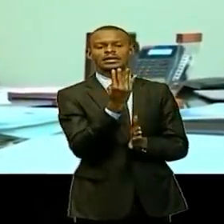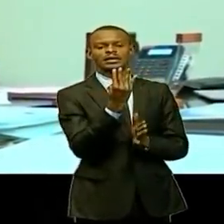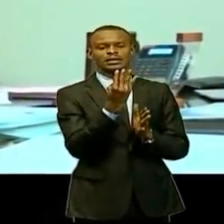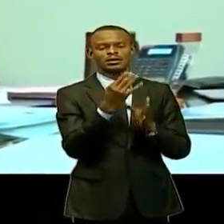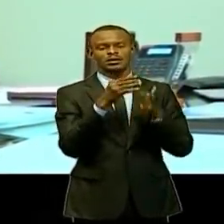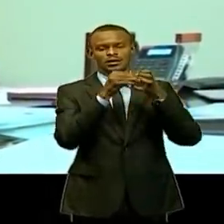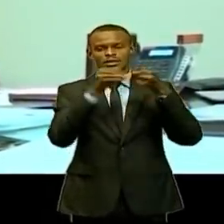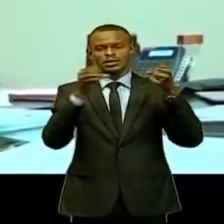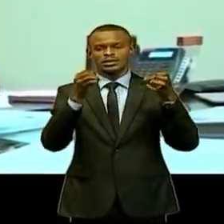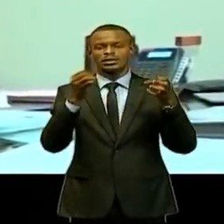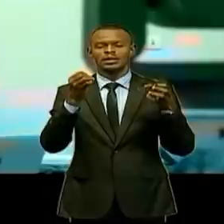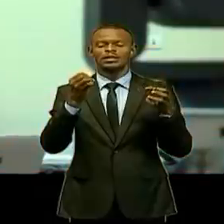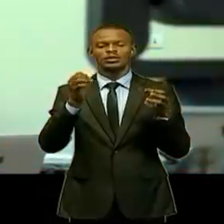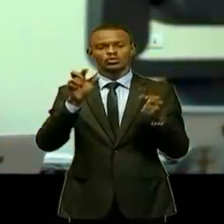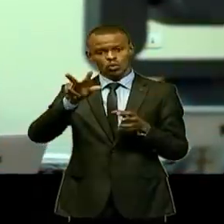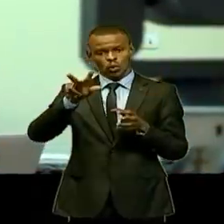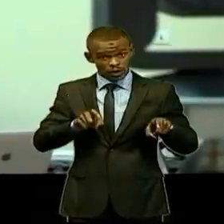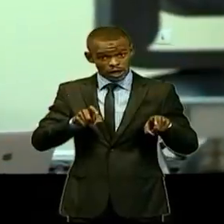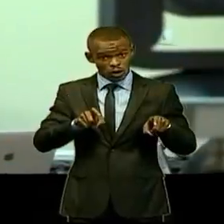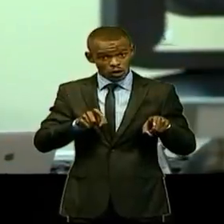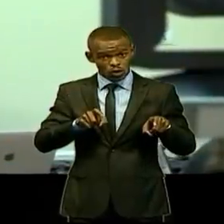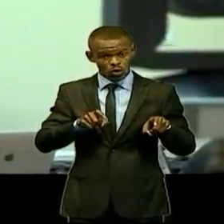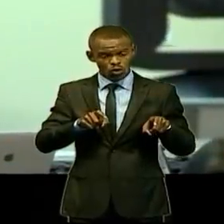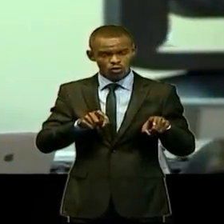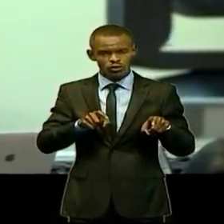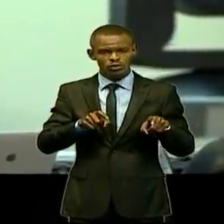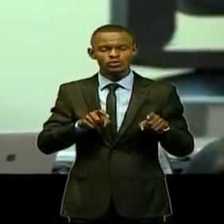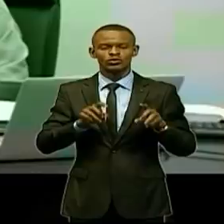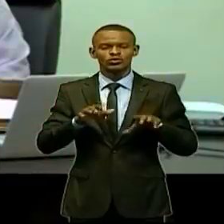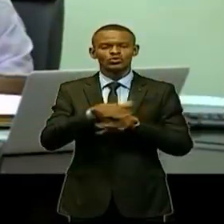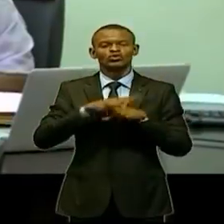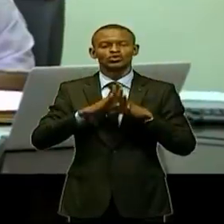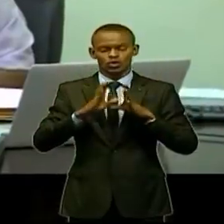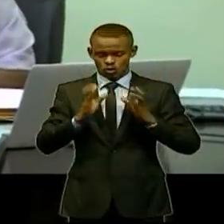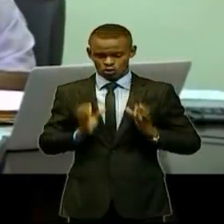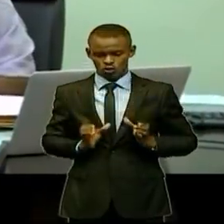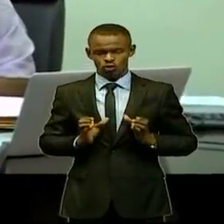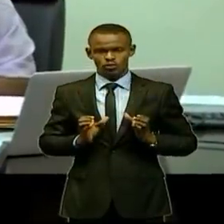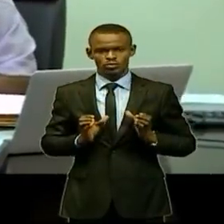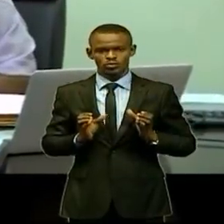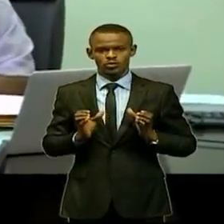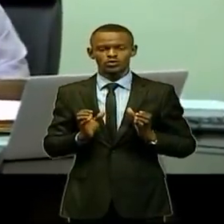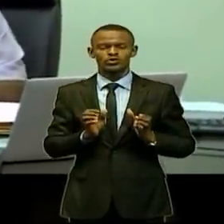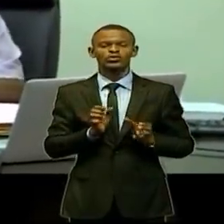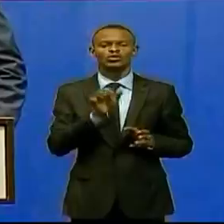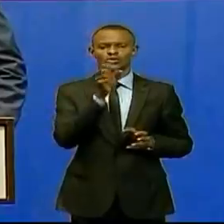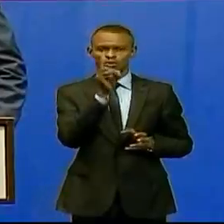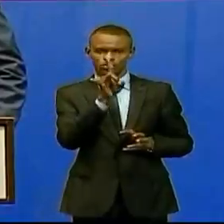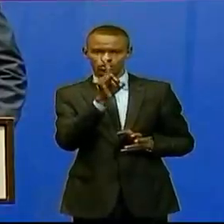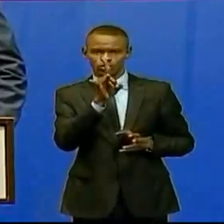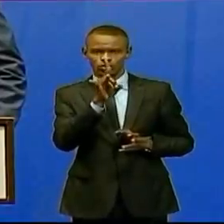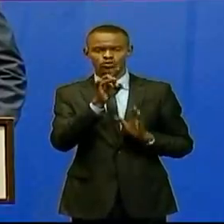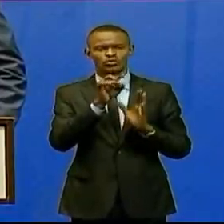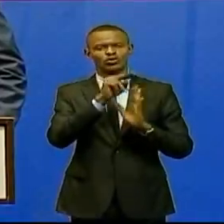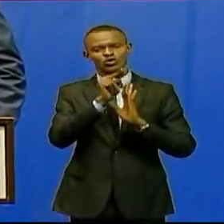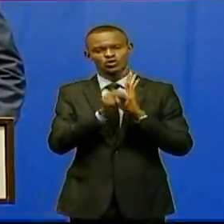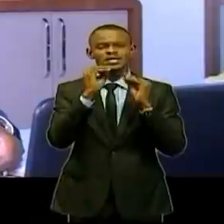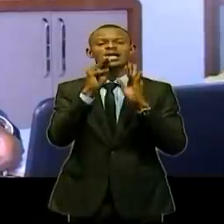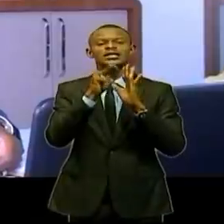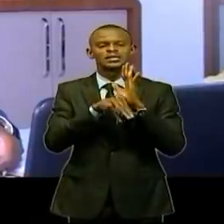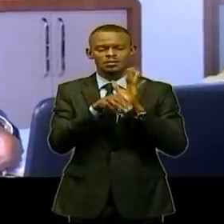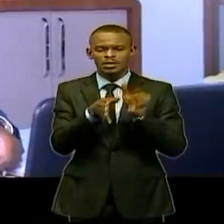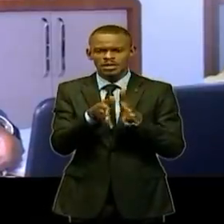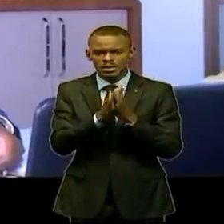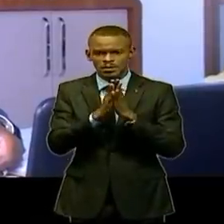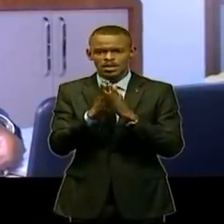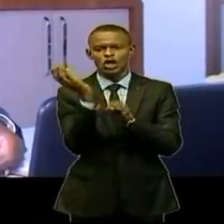d'accord sanctionnant les travaux de la commission paritaire du 18 novembre 2021. Après débat et